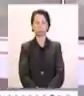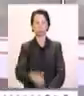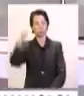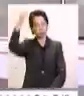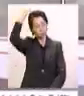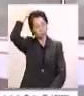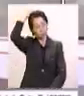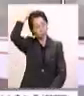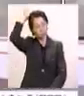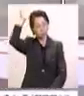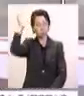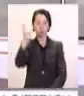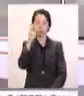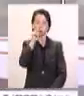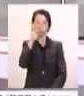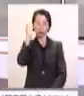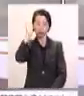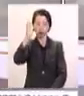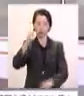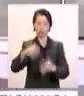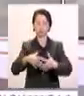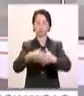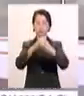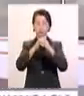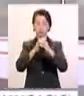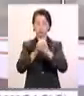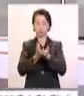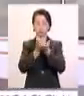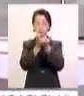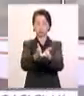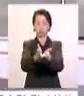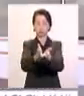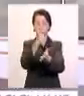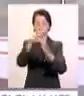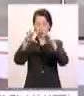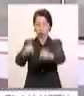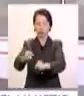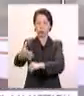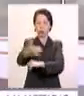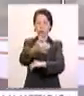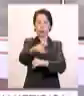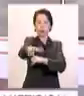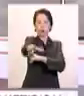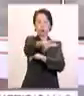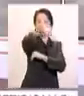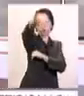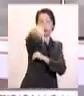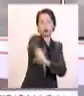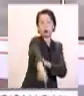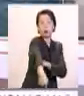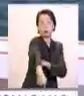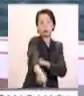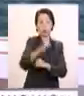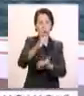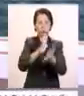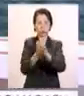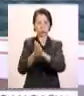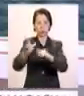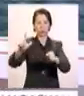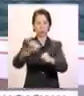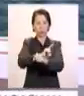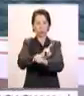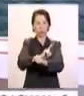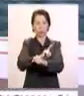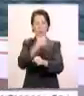Kedah bercadang menubuhkan sebuah armada kapal menangkap ikan laut dalam. Ya, cadangan itu bakal menjadi pelengkap